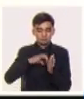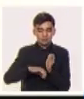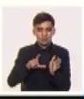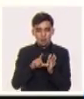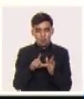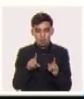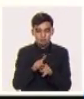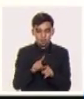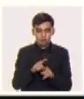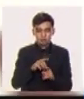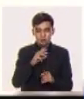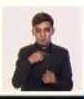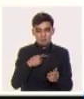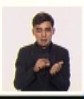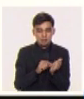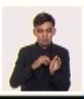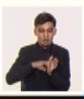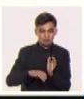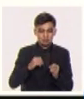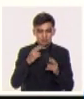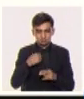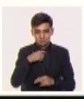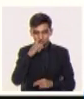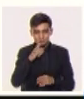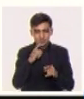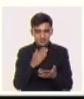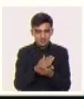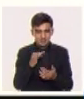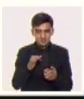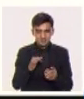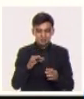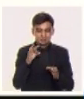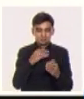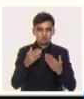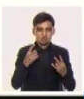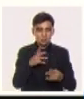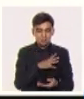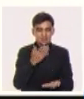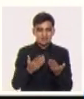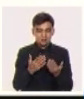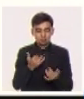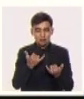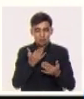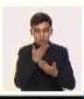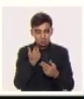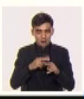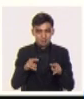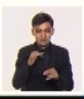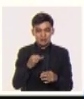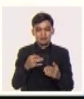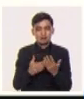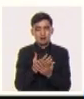именно подоходный налог с ваших пенсионных отчислений, накоплений. Но так как этого нету, это надо